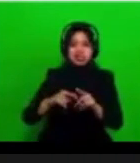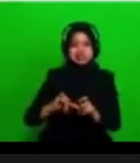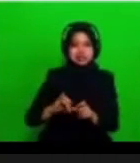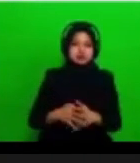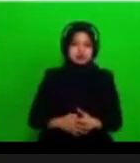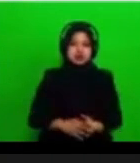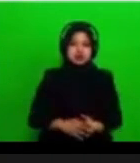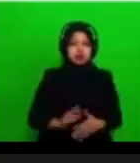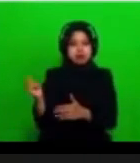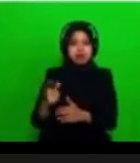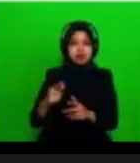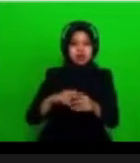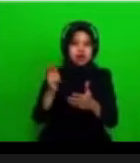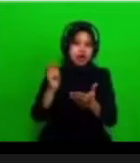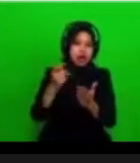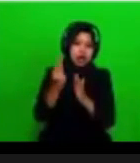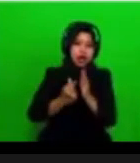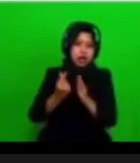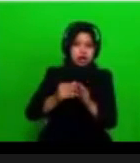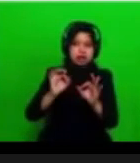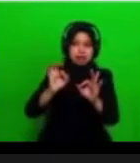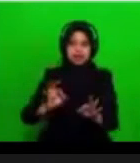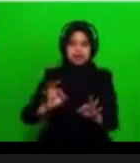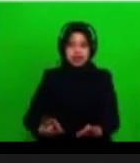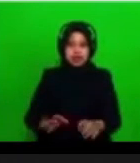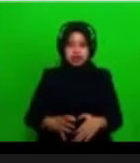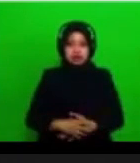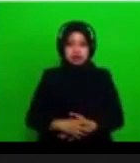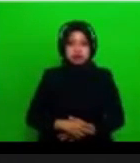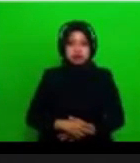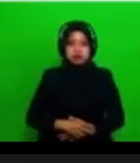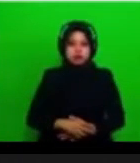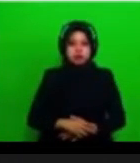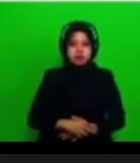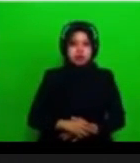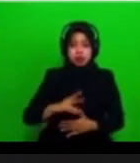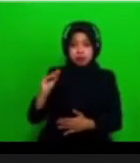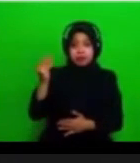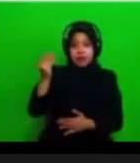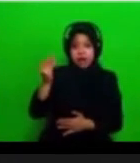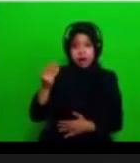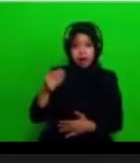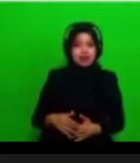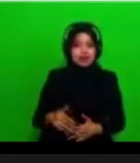improve, pembelanjaan anggaran pendidikan yang efektif dan akuntabel,